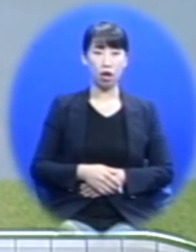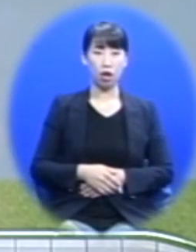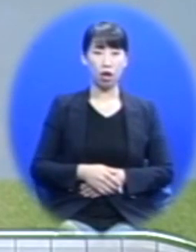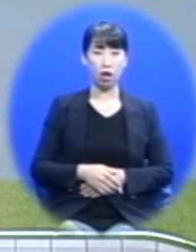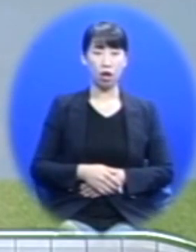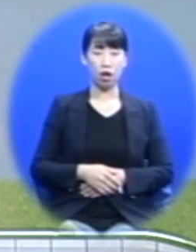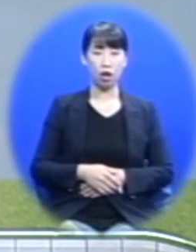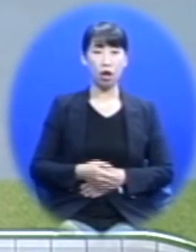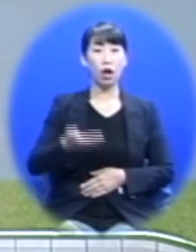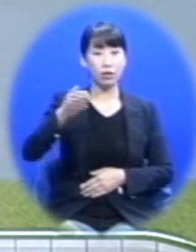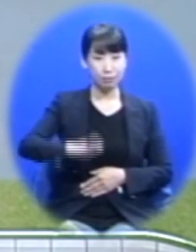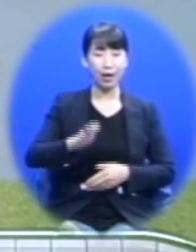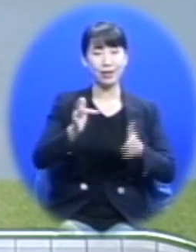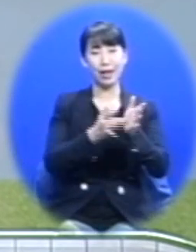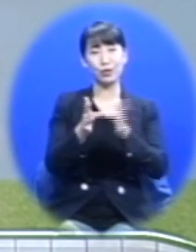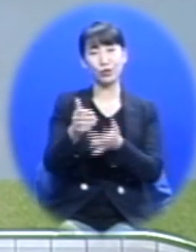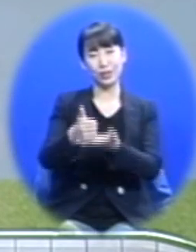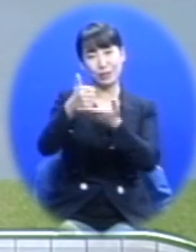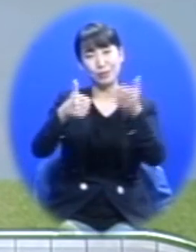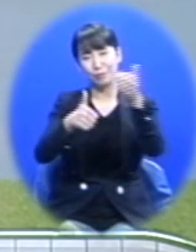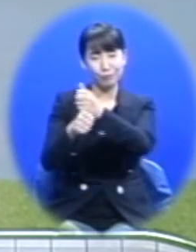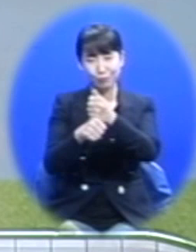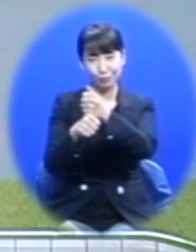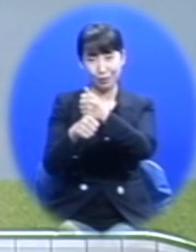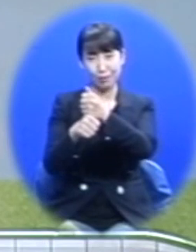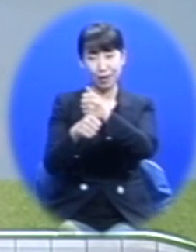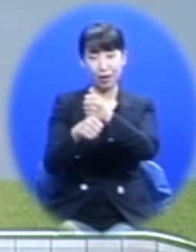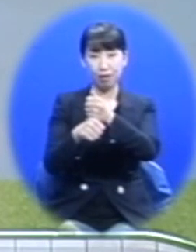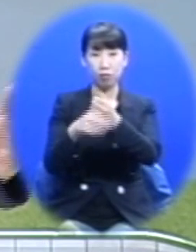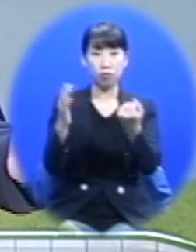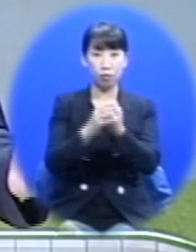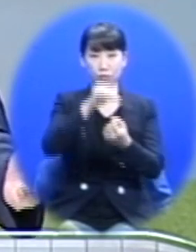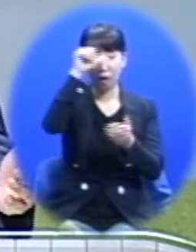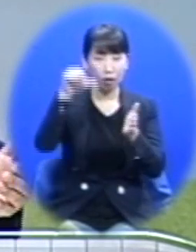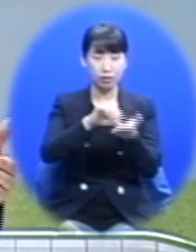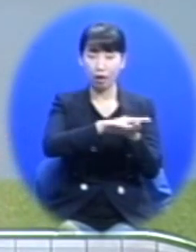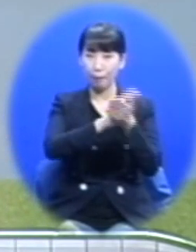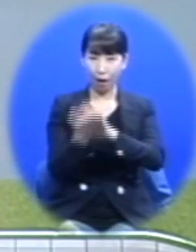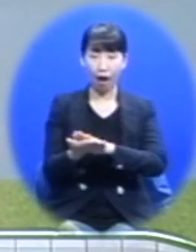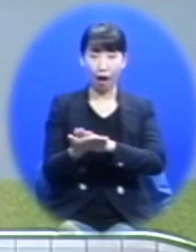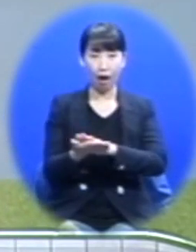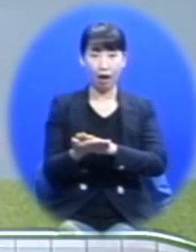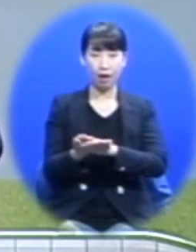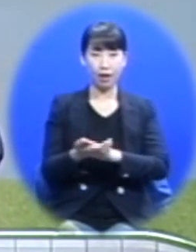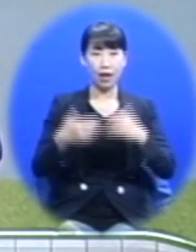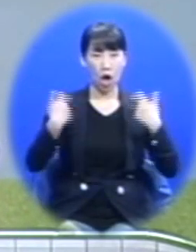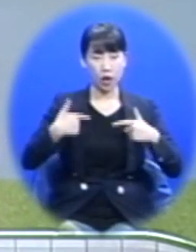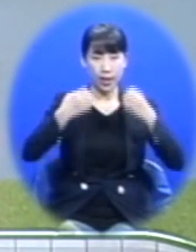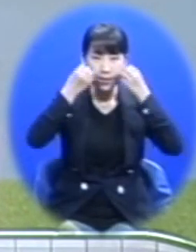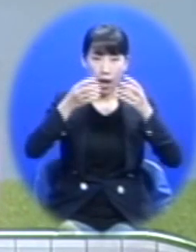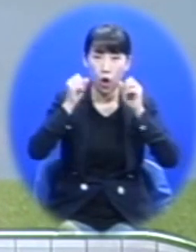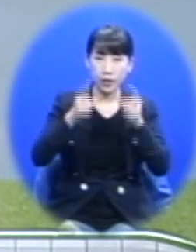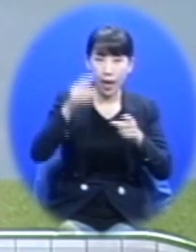그리고는 그는 주 예수님을 붙잡습니다. 그리고는 인생이 완전히 바뀌어버렸어. 나는 언제나 새로운 기회를 찾아서 과감히